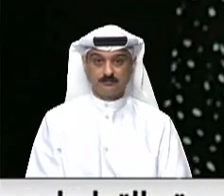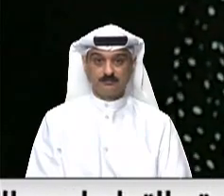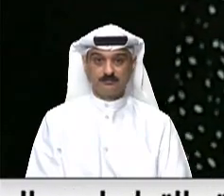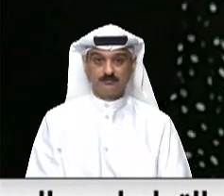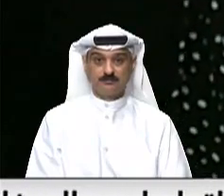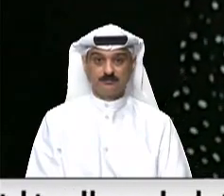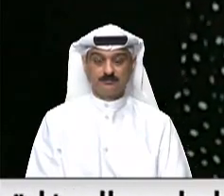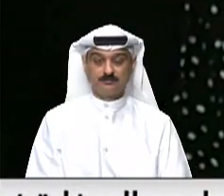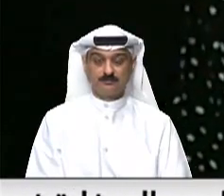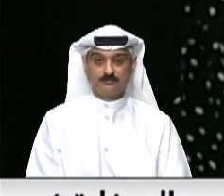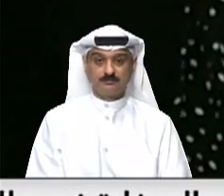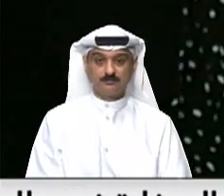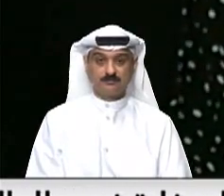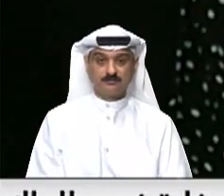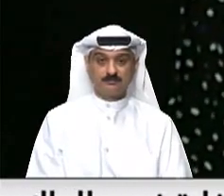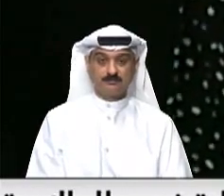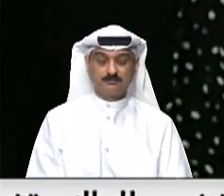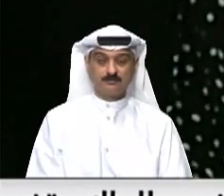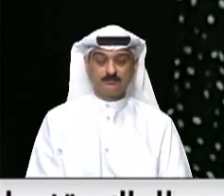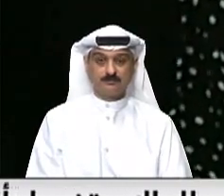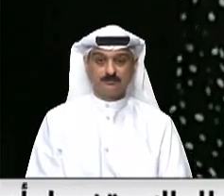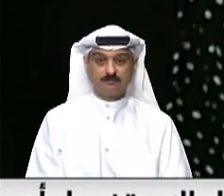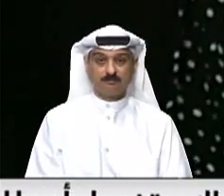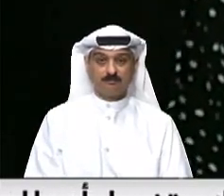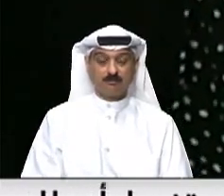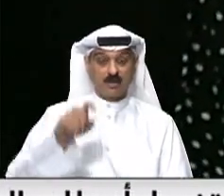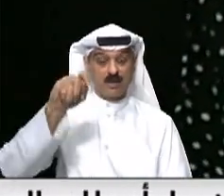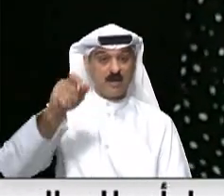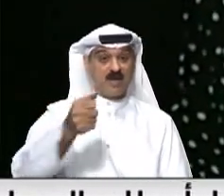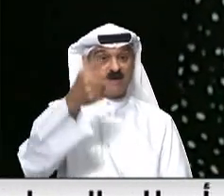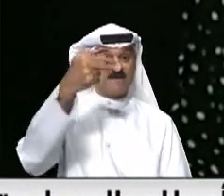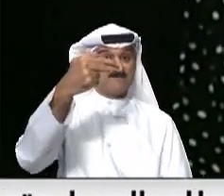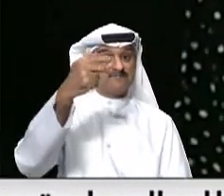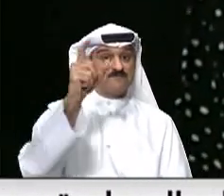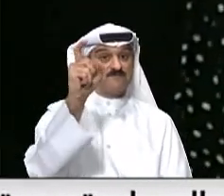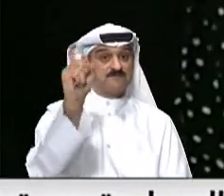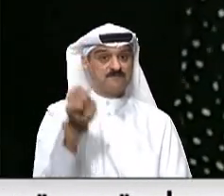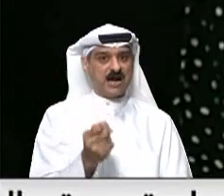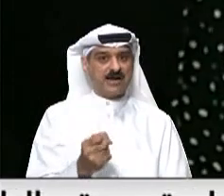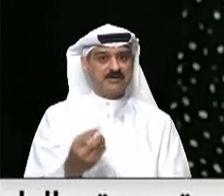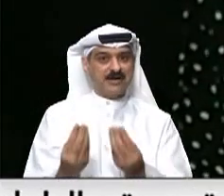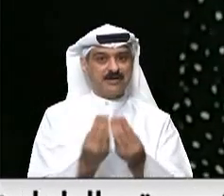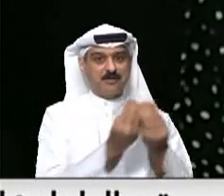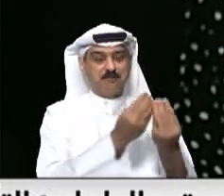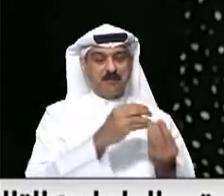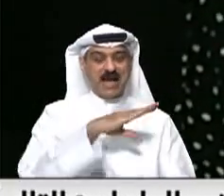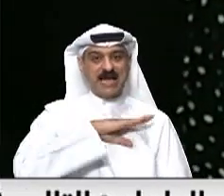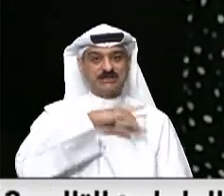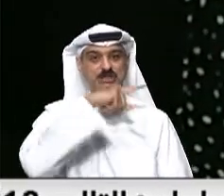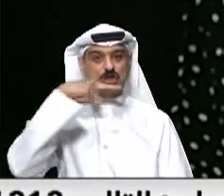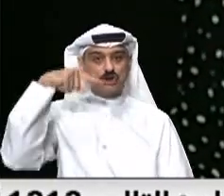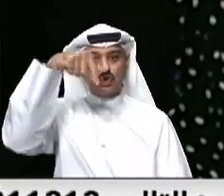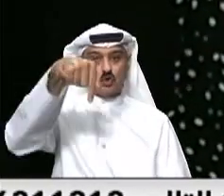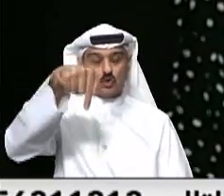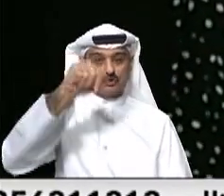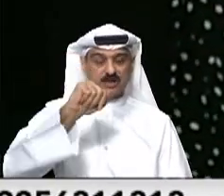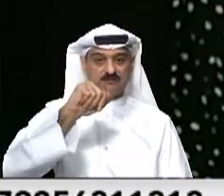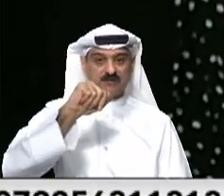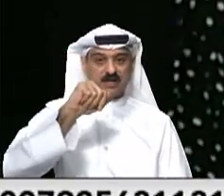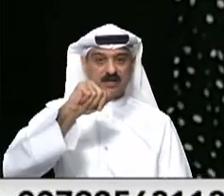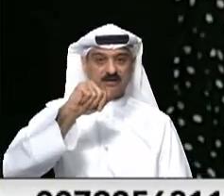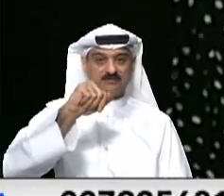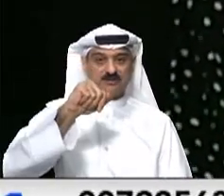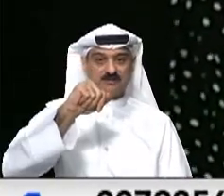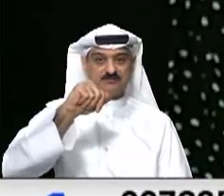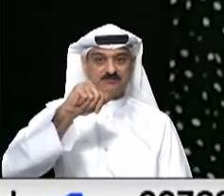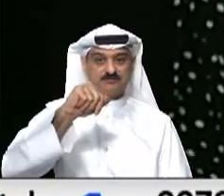لماذا حدث هذا الخلاف ما بين فاغنر ووزارة الدفاع الروسية، نعلم بأن بعد السيطرة من قبل الجيش الروسي